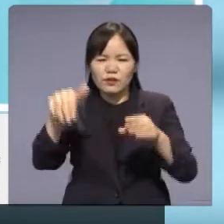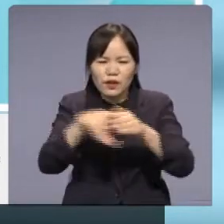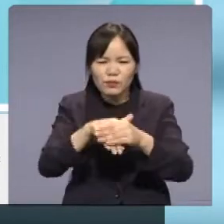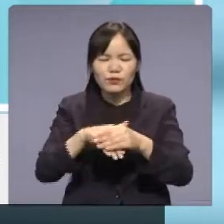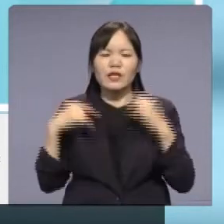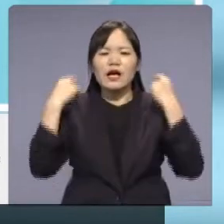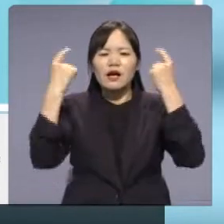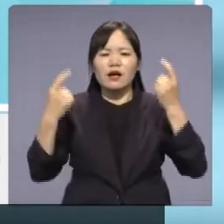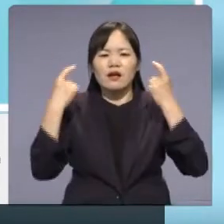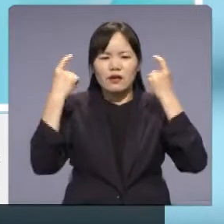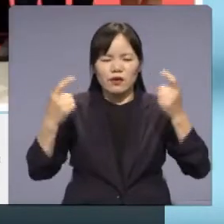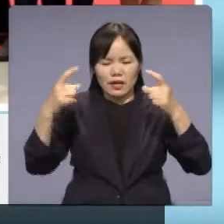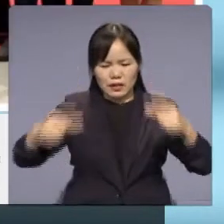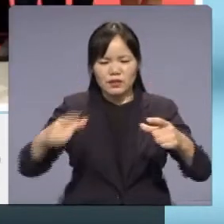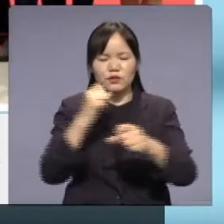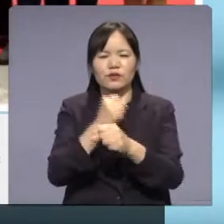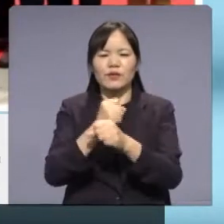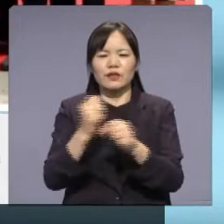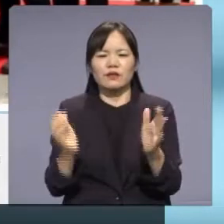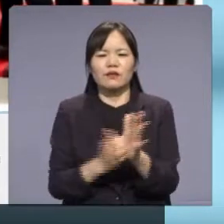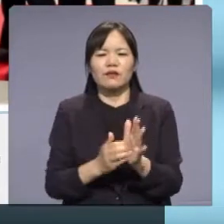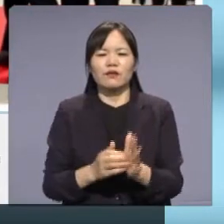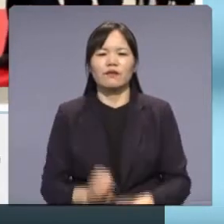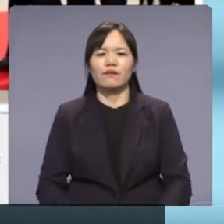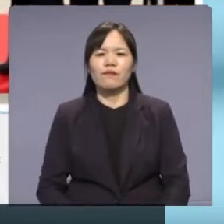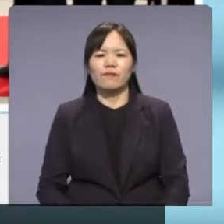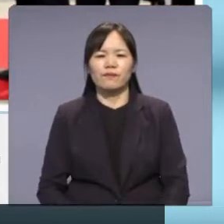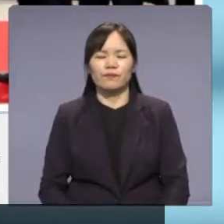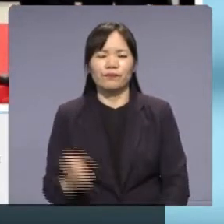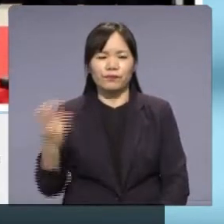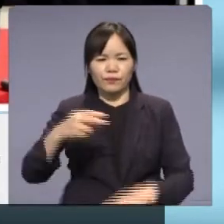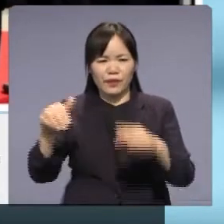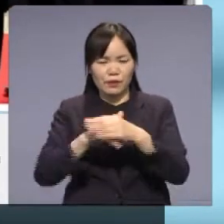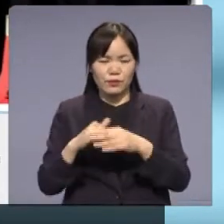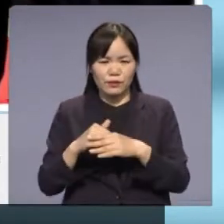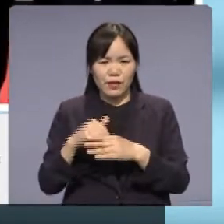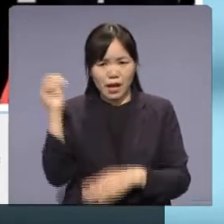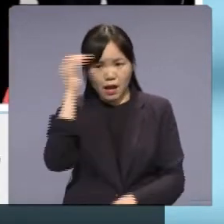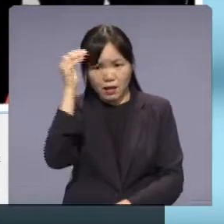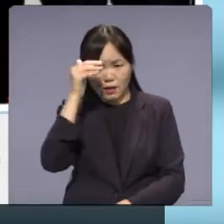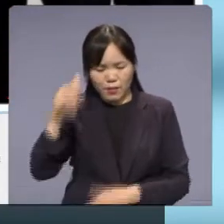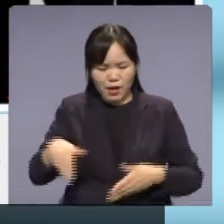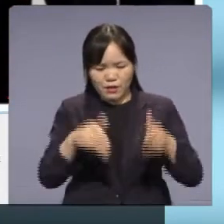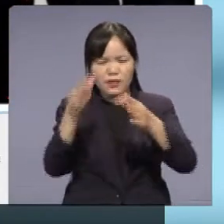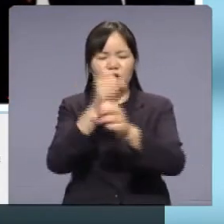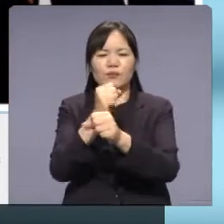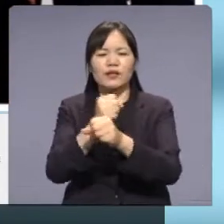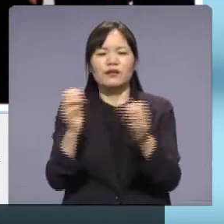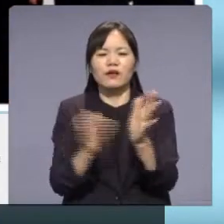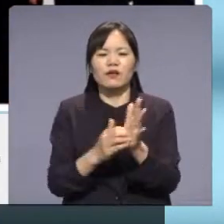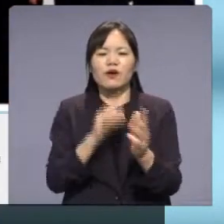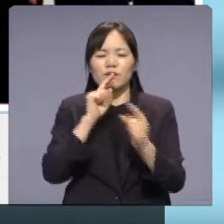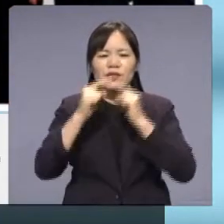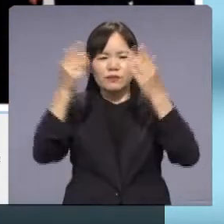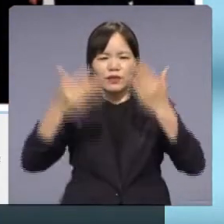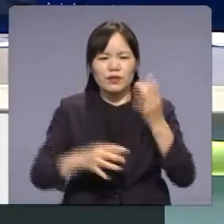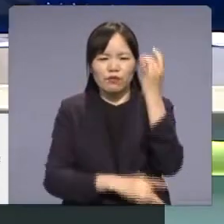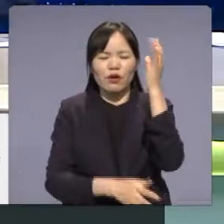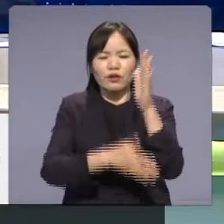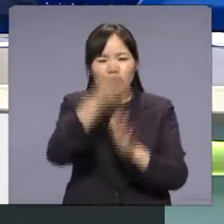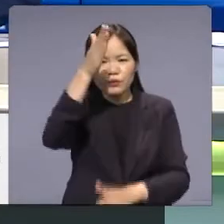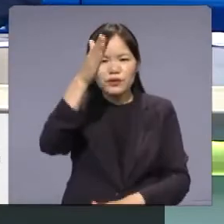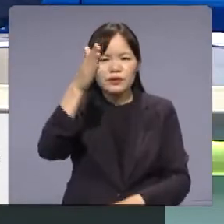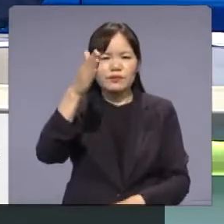문화 관광 벨트를 만들었고 거기에 또 문화 탐방로를 조성했고 사실은 말씀하신 원도심 네.